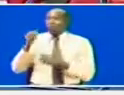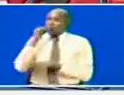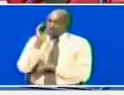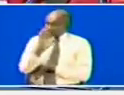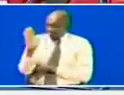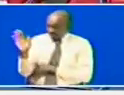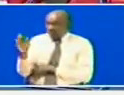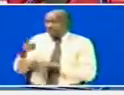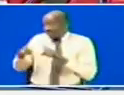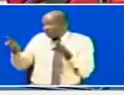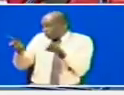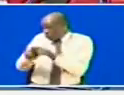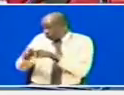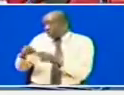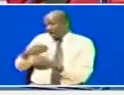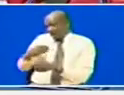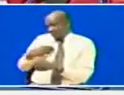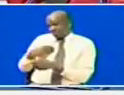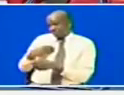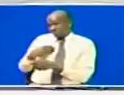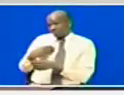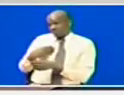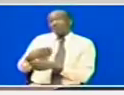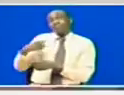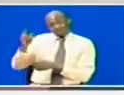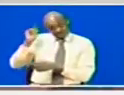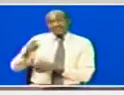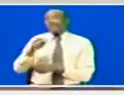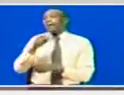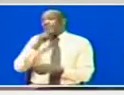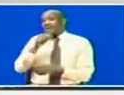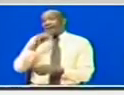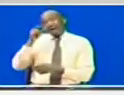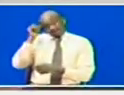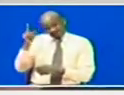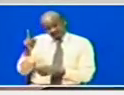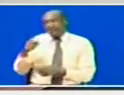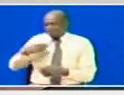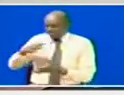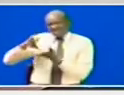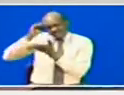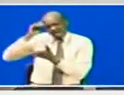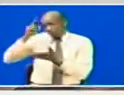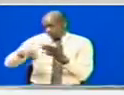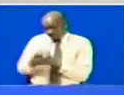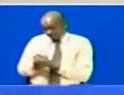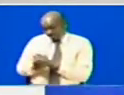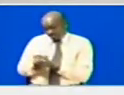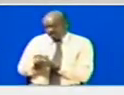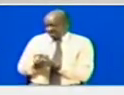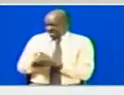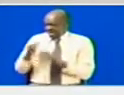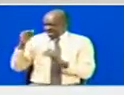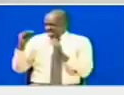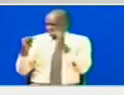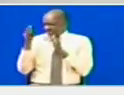study. Lakini vile vile kuna swala ambalo wanaume lazima watalielewa. Mimi nimekuja kujifunza na bado najifunza kwamba kwa kiasi fulani